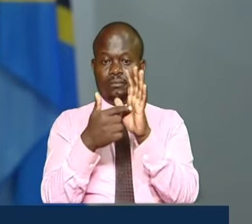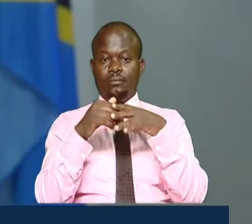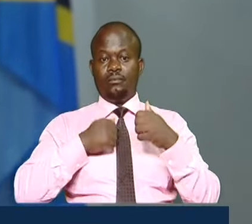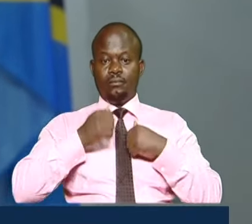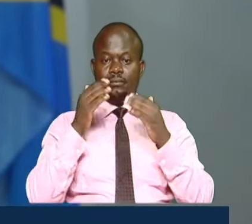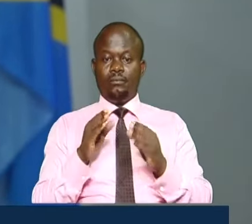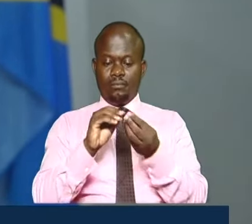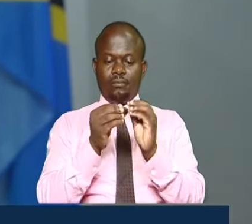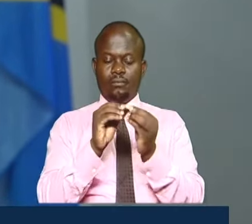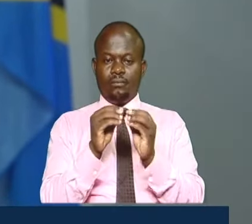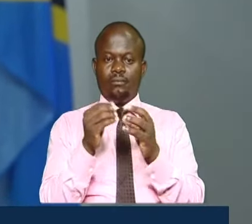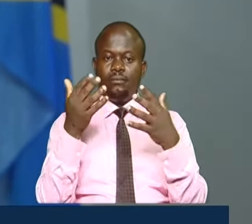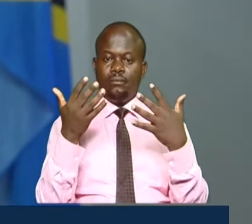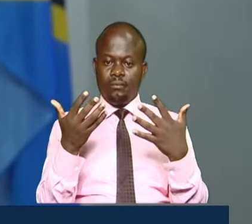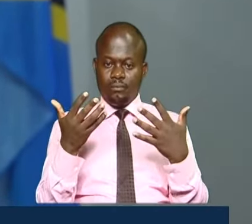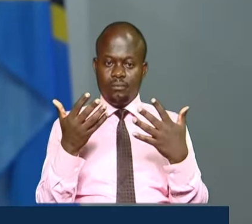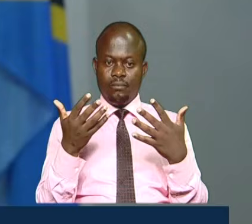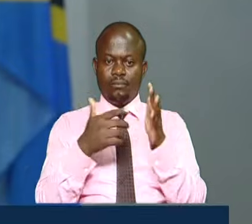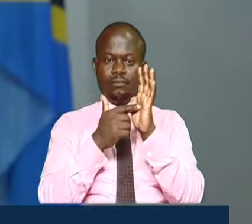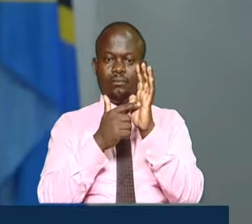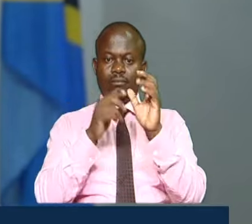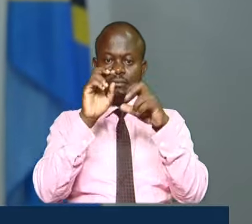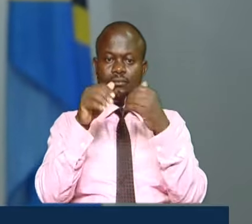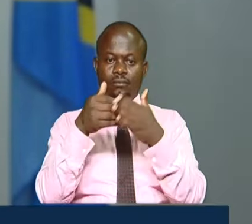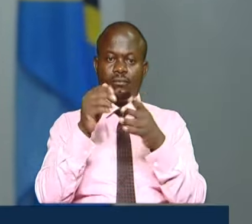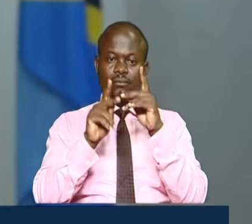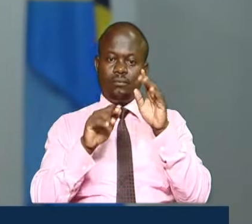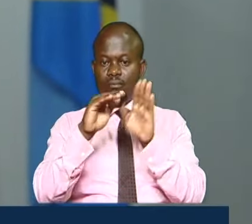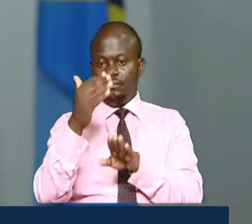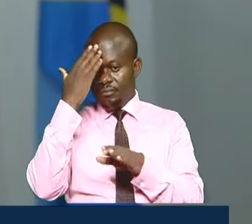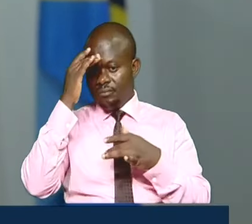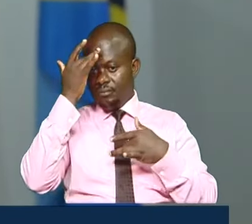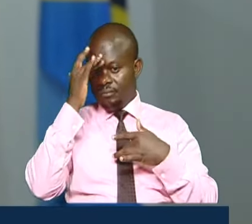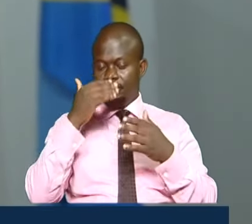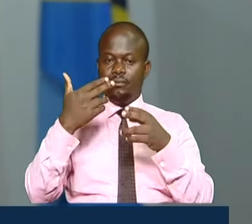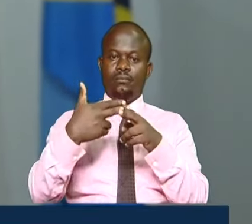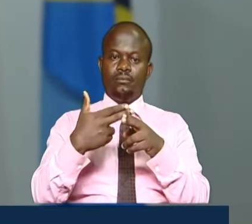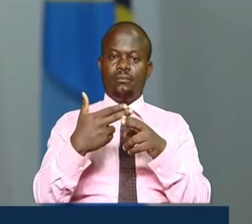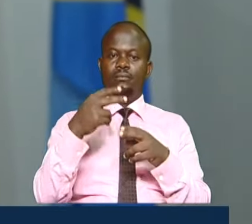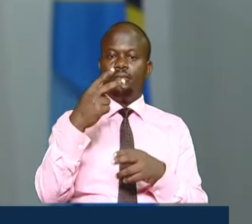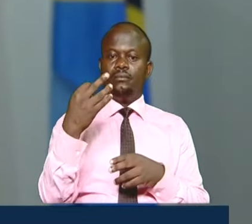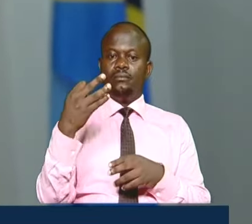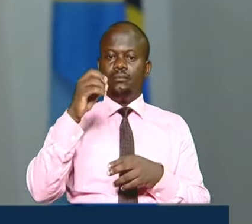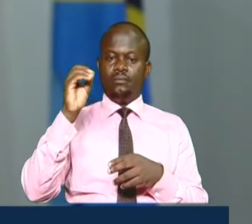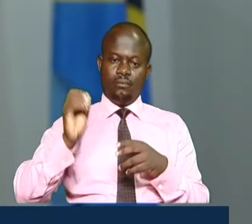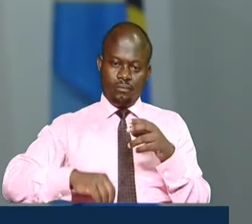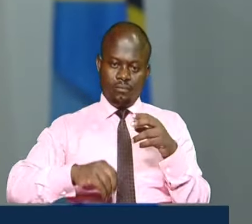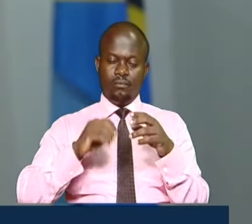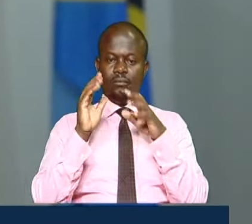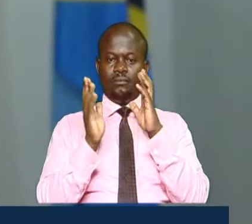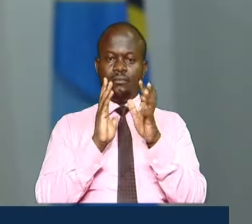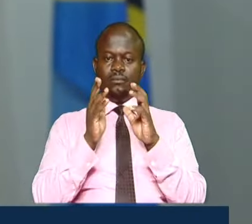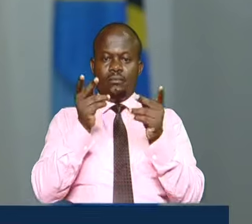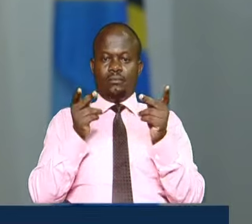aho imibare igaragaza ko abahitanywe n'iki cyorezo bari ku gipimo cya 23% ugereranyije